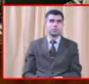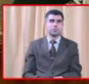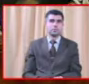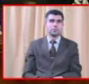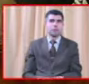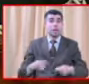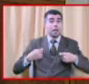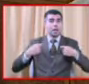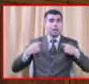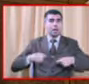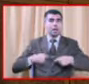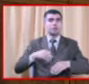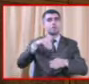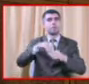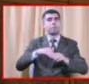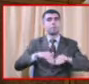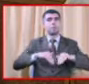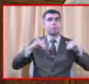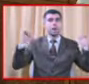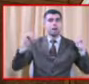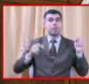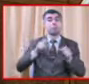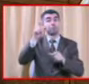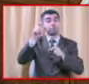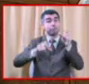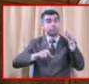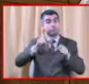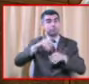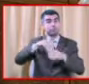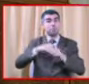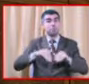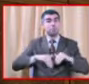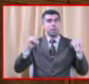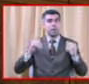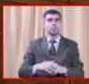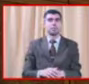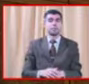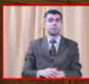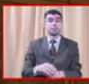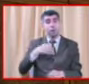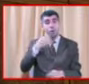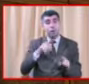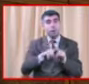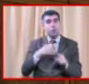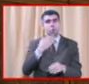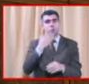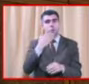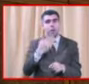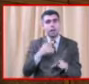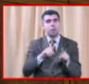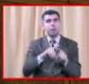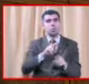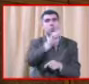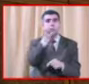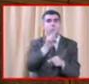السيد الرئيس المحترم، السيدات والسادة النواب المحترمون، شكرا لكم السيد النائب المحترم على هذا